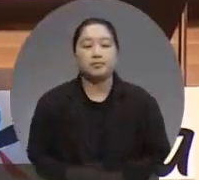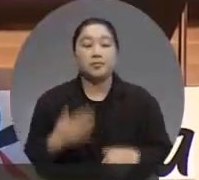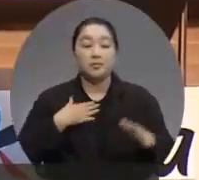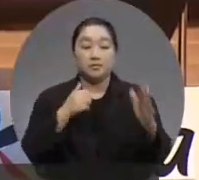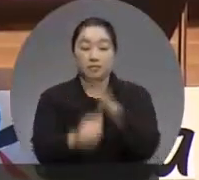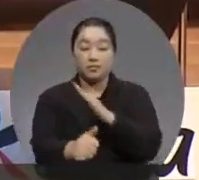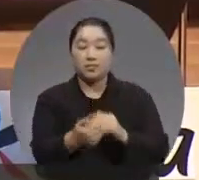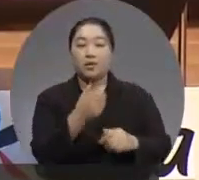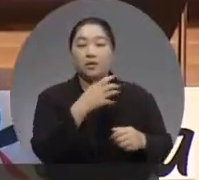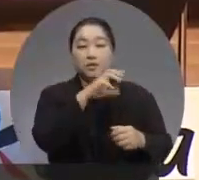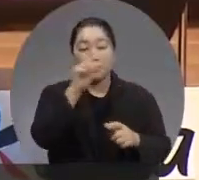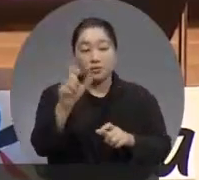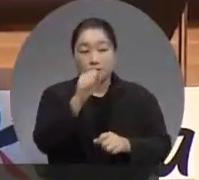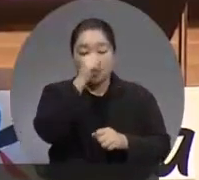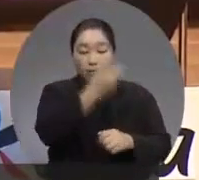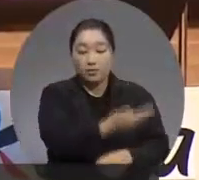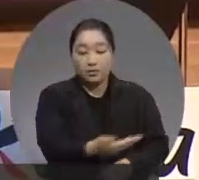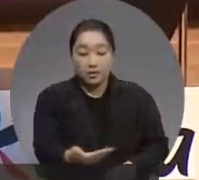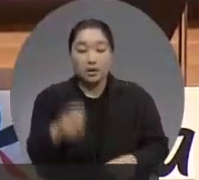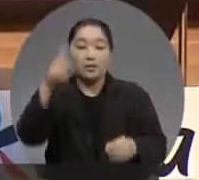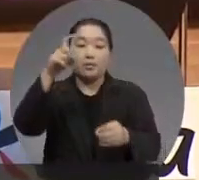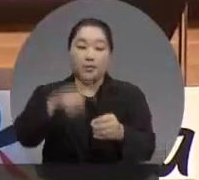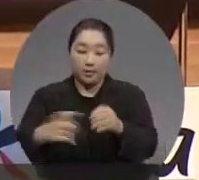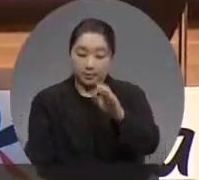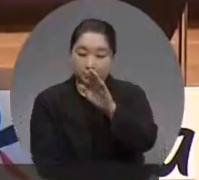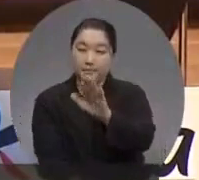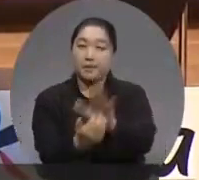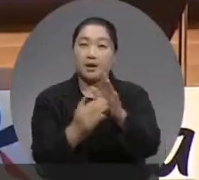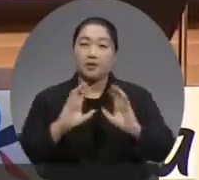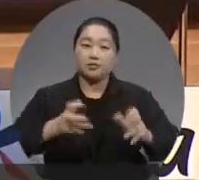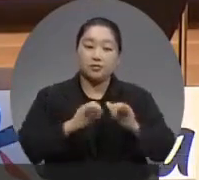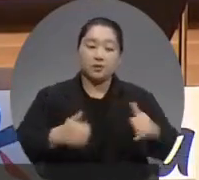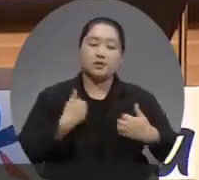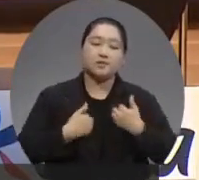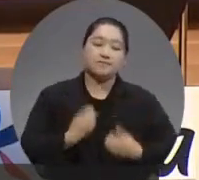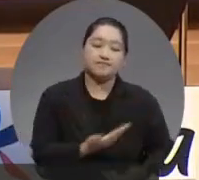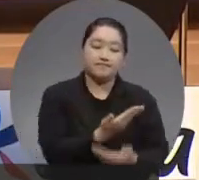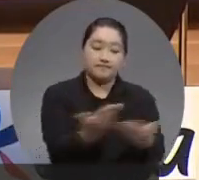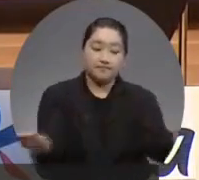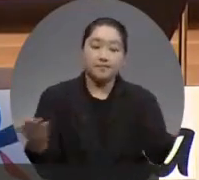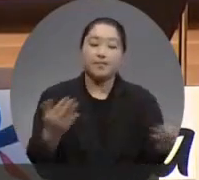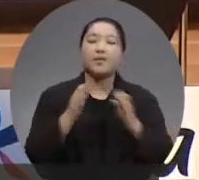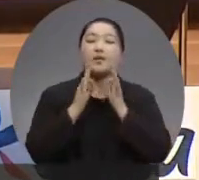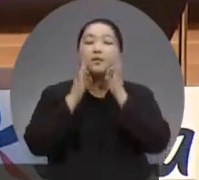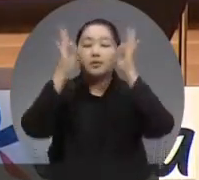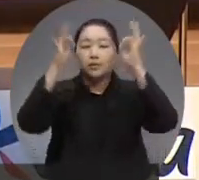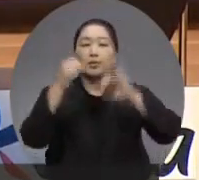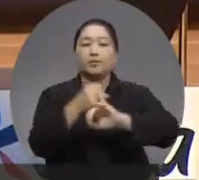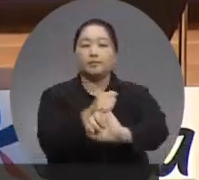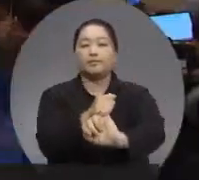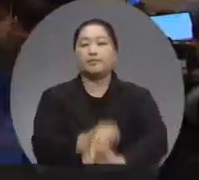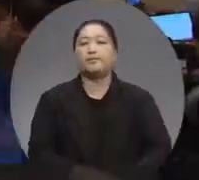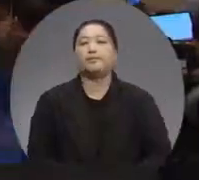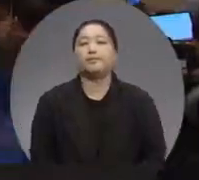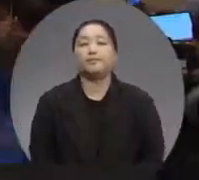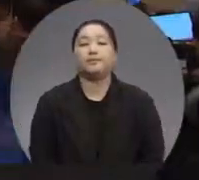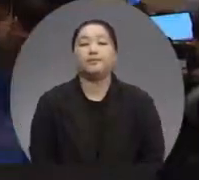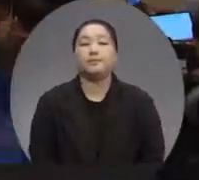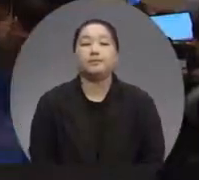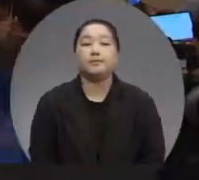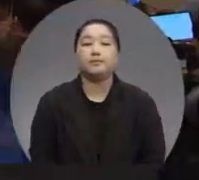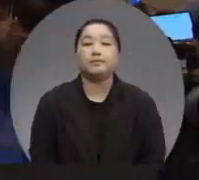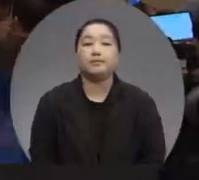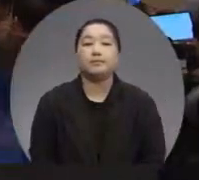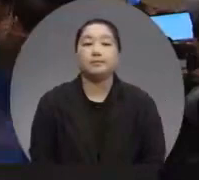흐름 속에서 목표한 바를 이루어 국민들께 즐거움을 드릴 수 있도록 최선의 노력을